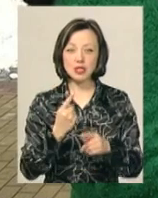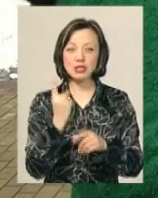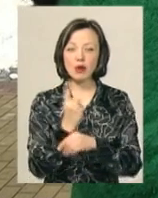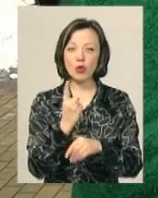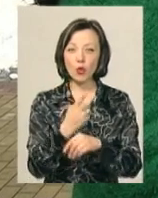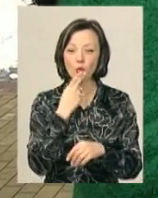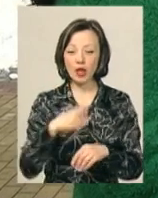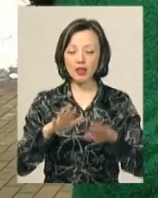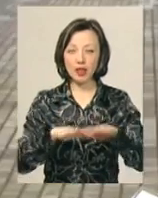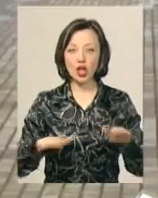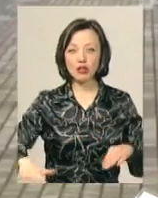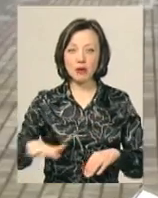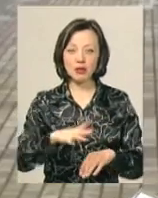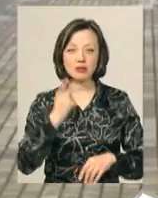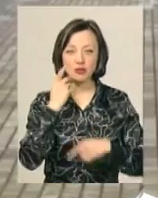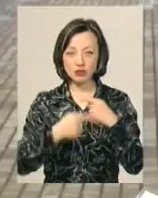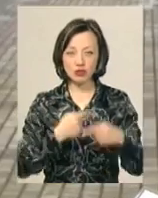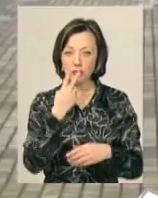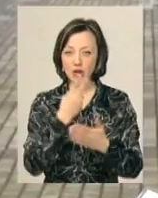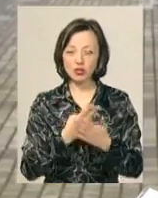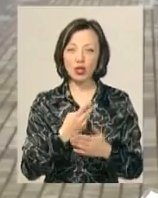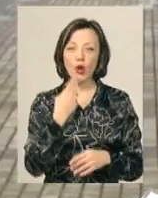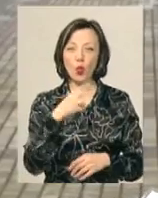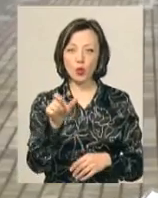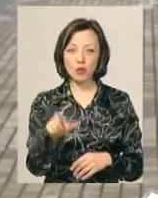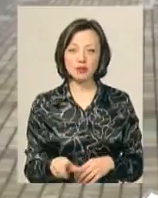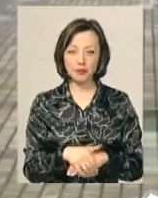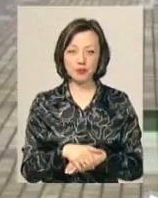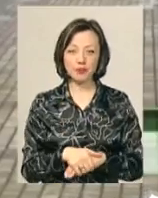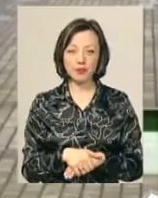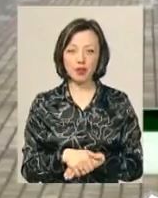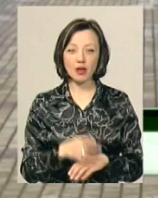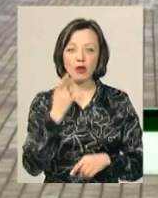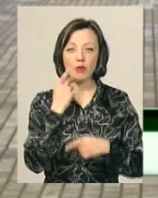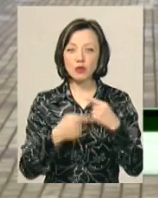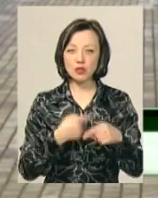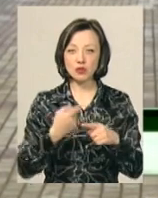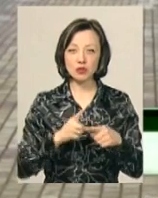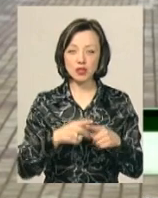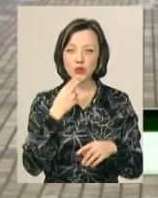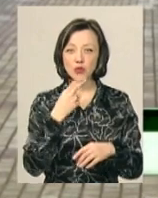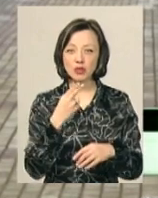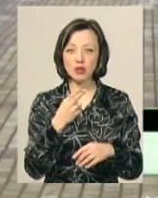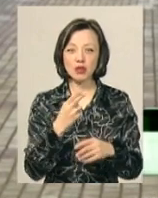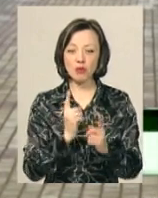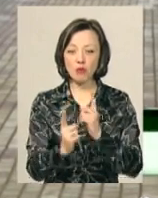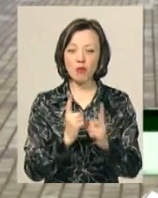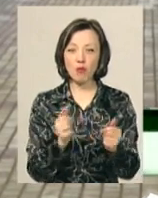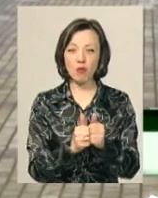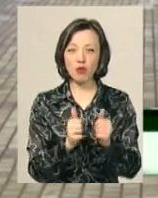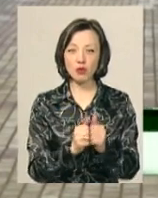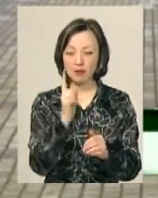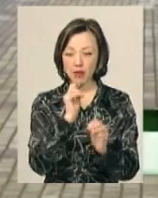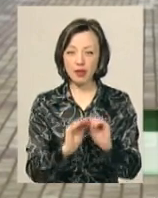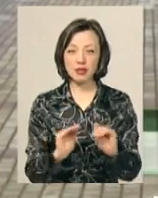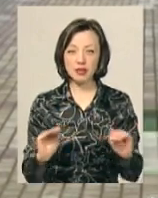на дитячих майданчиках, неодноразово бачила тут курців. На вулиці також постійно ці курці, адже це ходять поруч маленькі діти, і